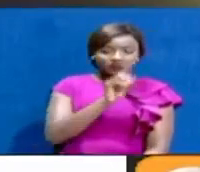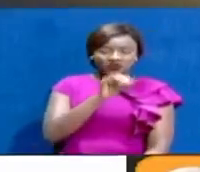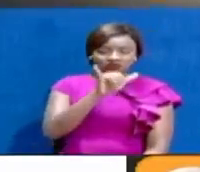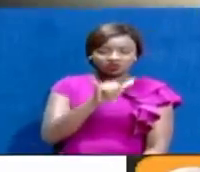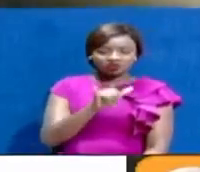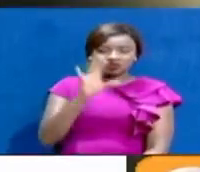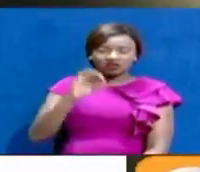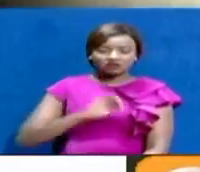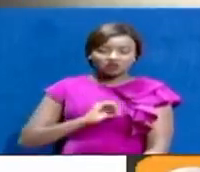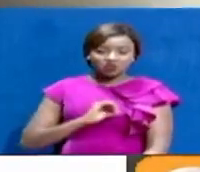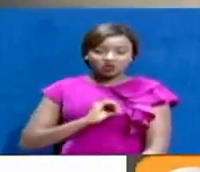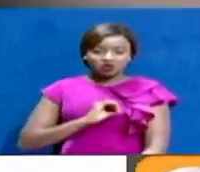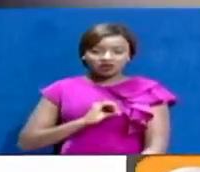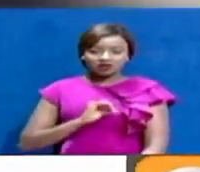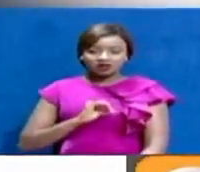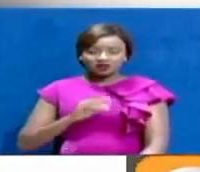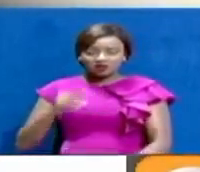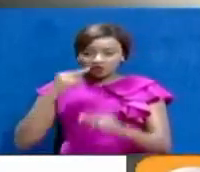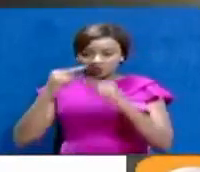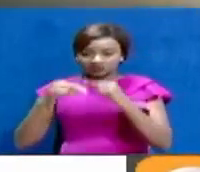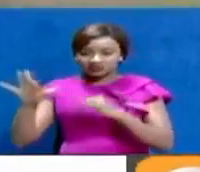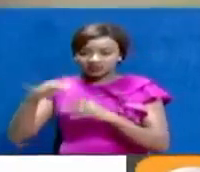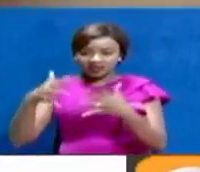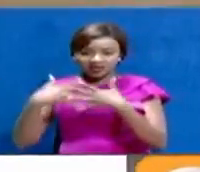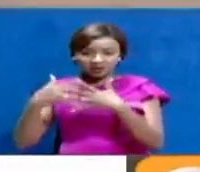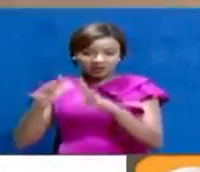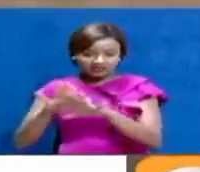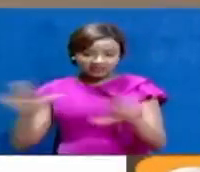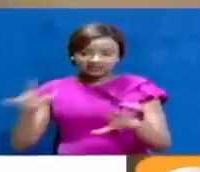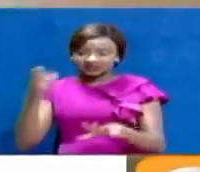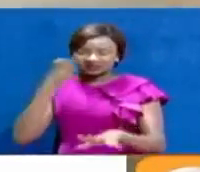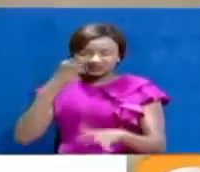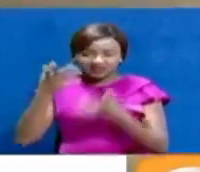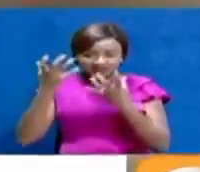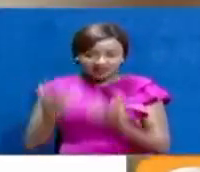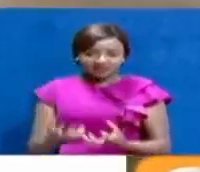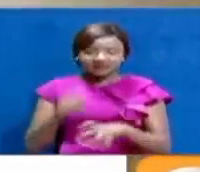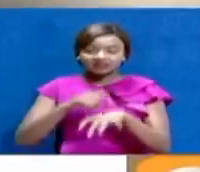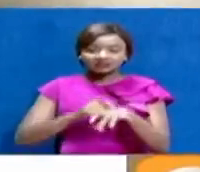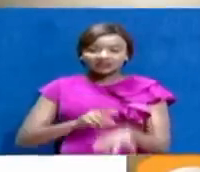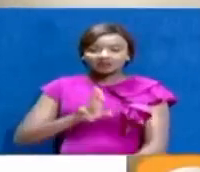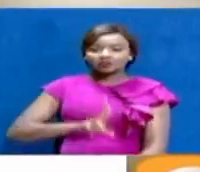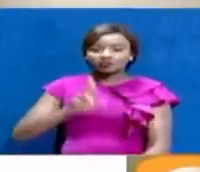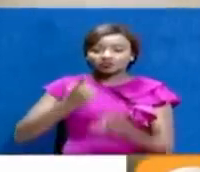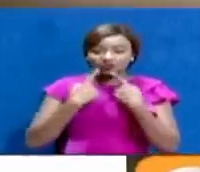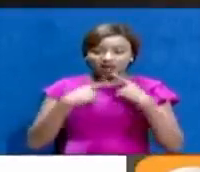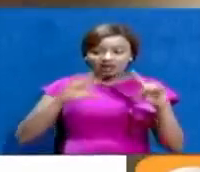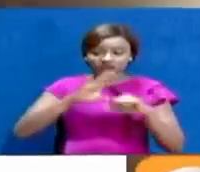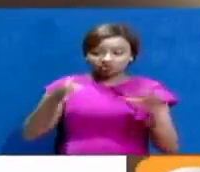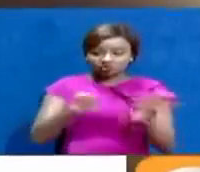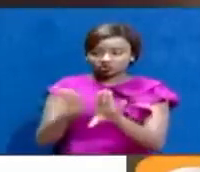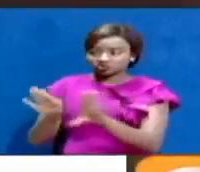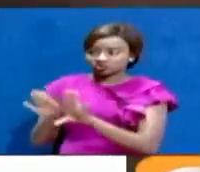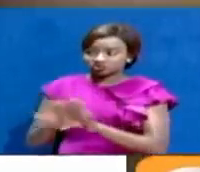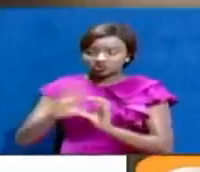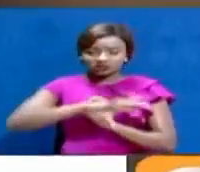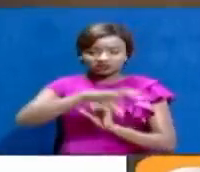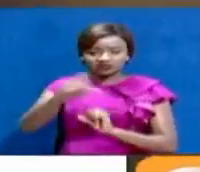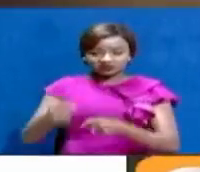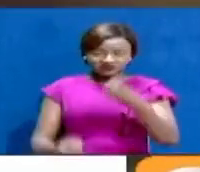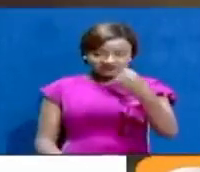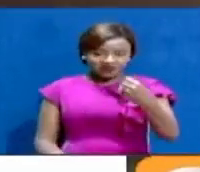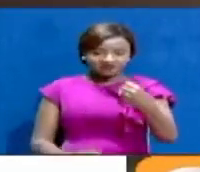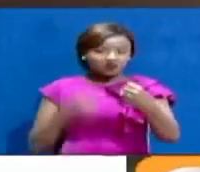wa Cafe Kaya eneo la Westlands, akiwa na huzuni tele baada ya tangazo la serikali la kufunga kaunti tano